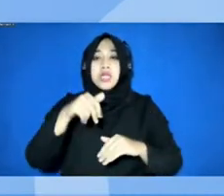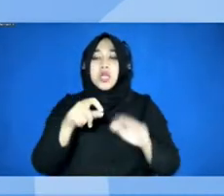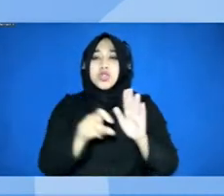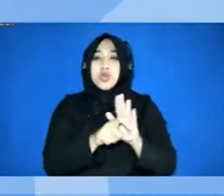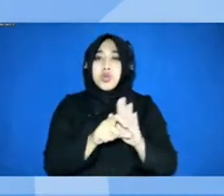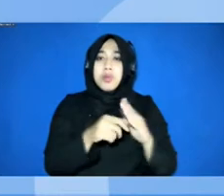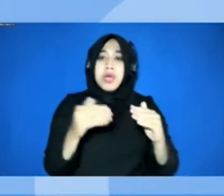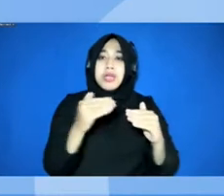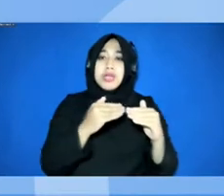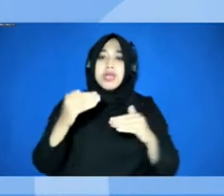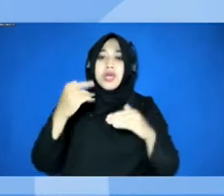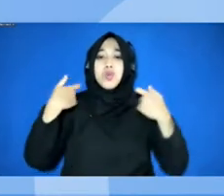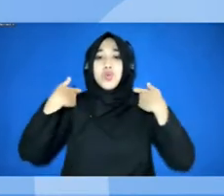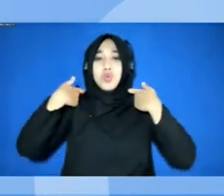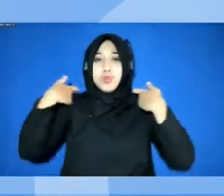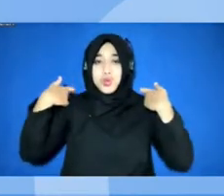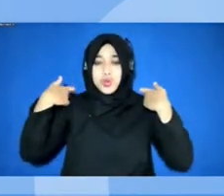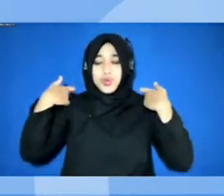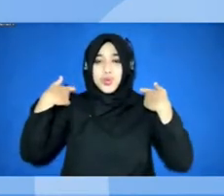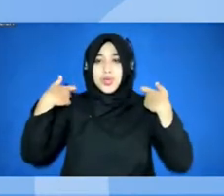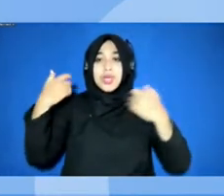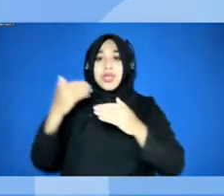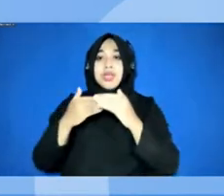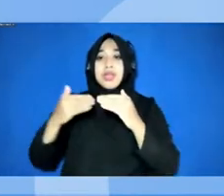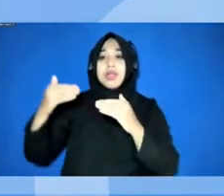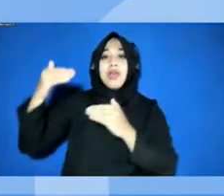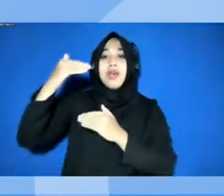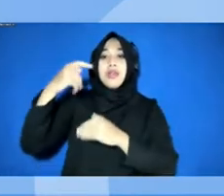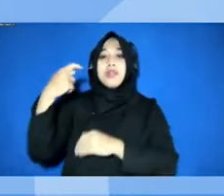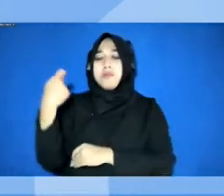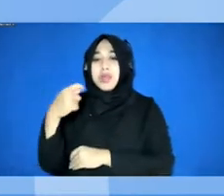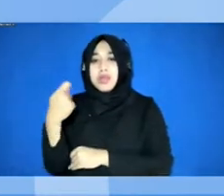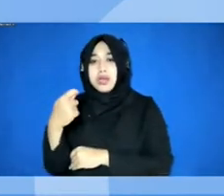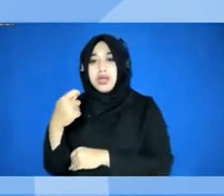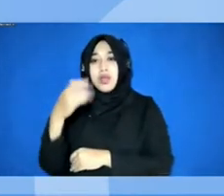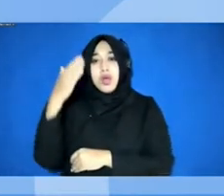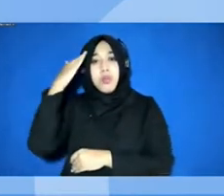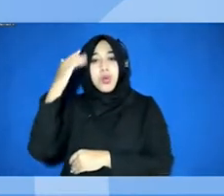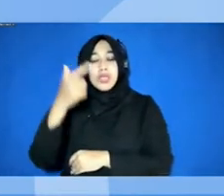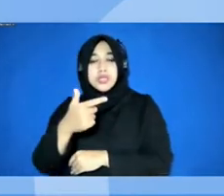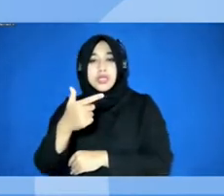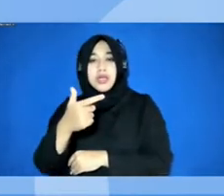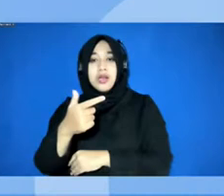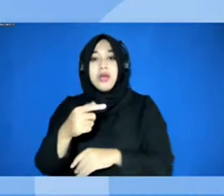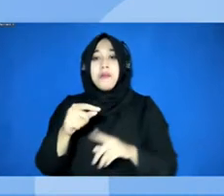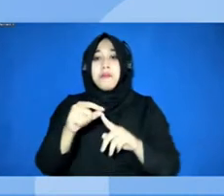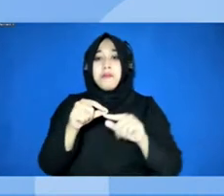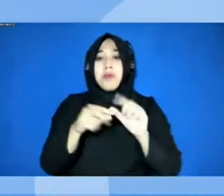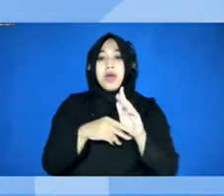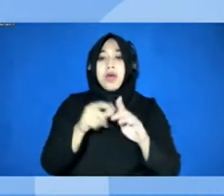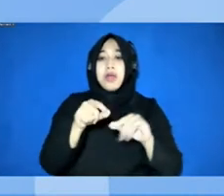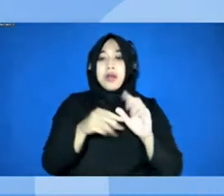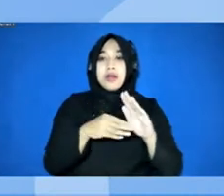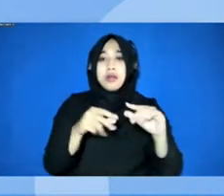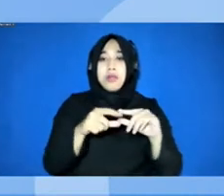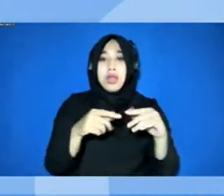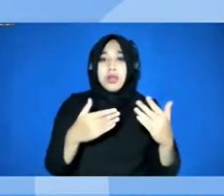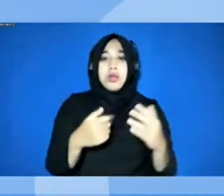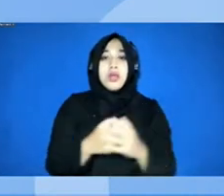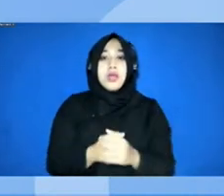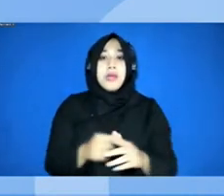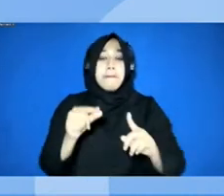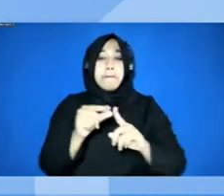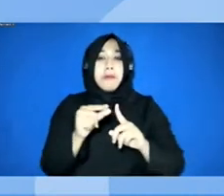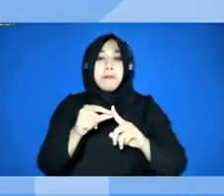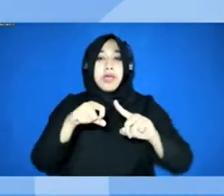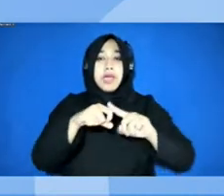di tingkat gubernur. Bisa ditarik lagi ke tingkat menteri atau polisian, panglima, atau bahkan presiden. Nah, PPKM